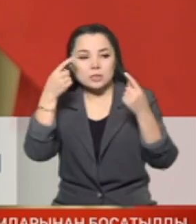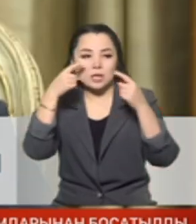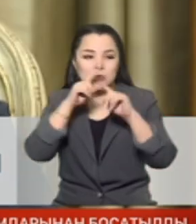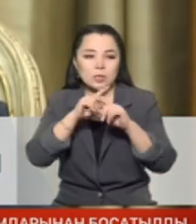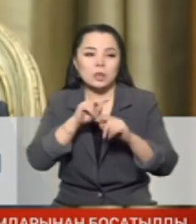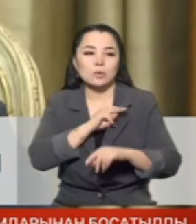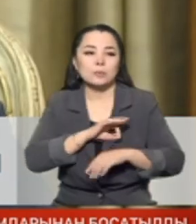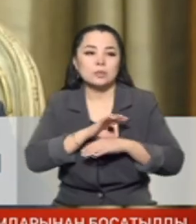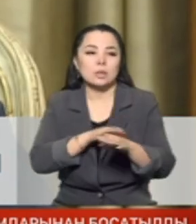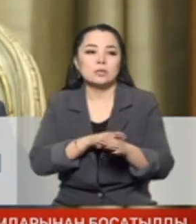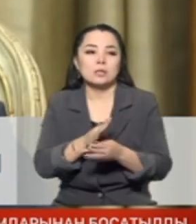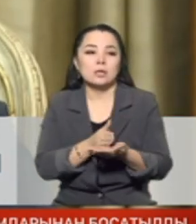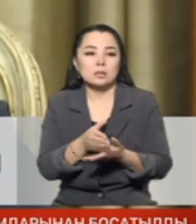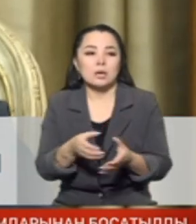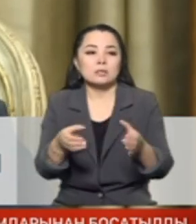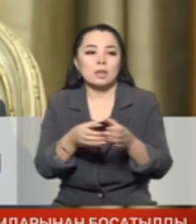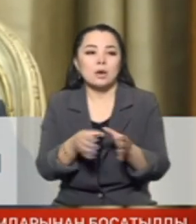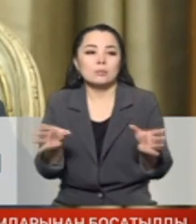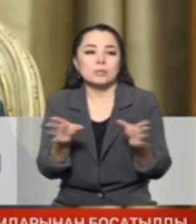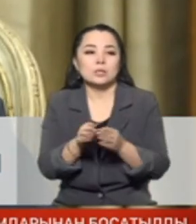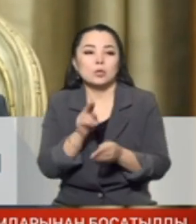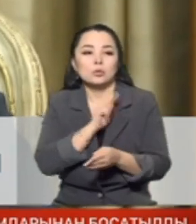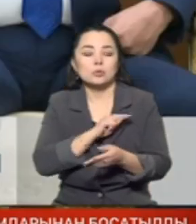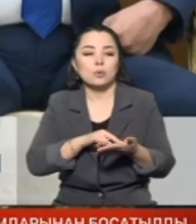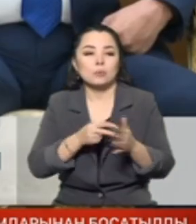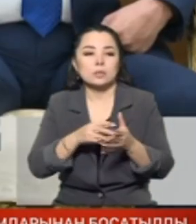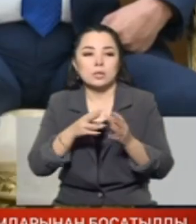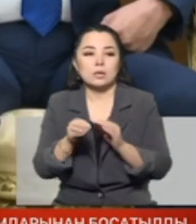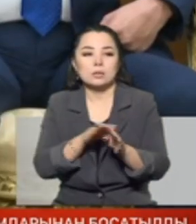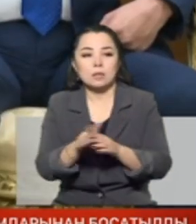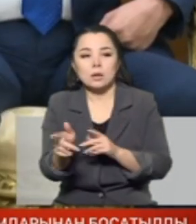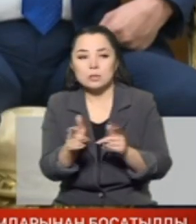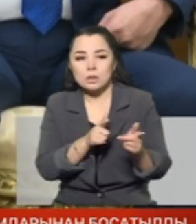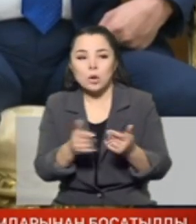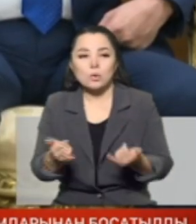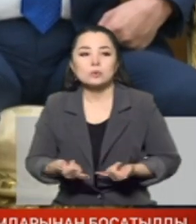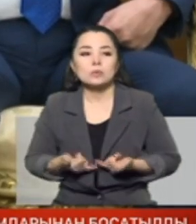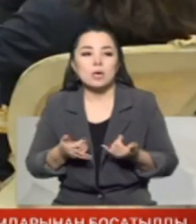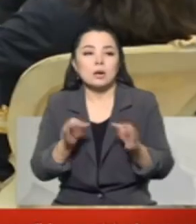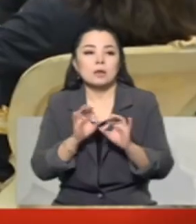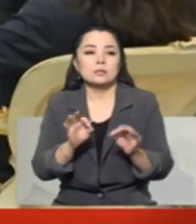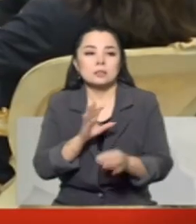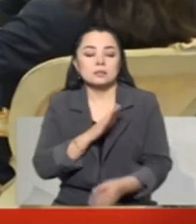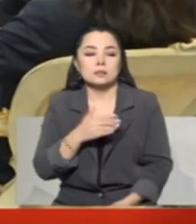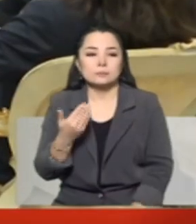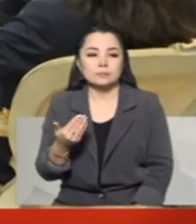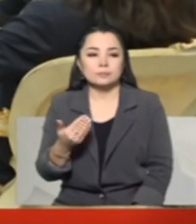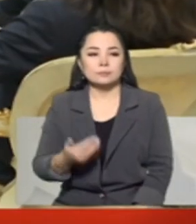ғылыми-технологиялық қызмет сияқты салаларда бірлескен жобаларды іске асыру жөнінде ұсыныстар айтылды.